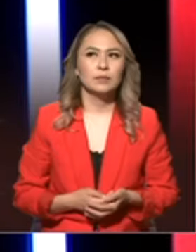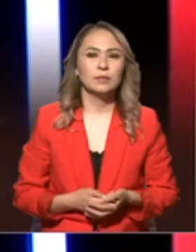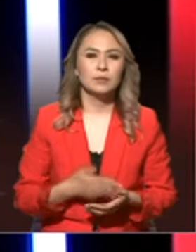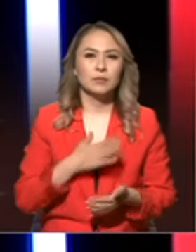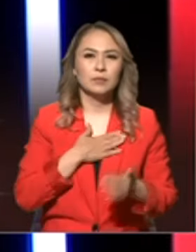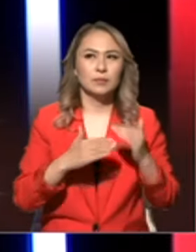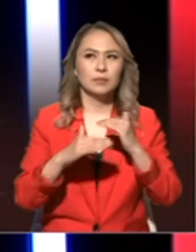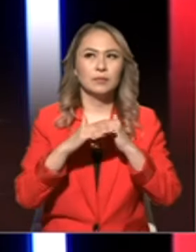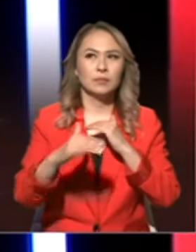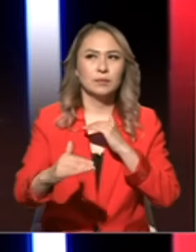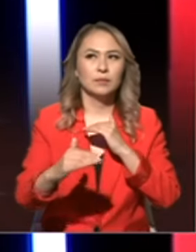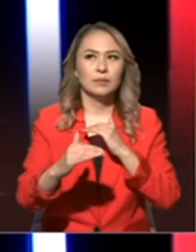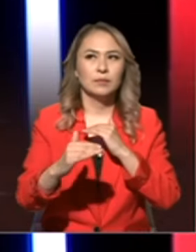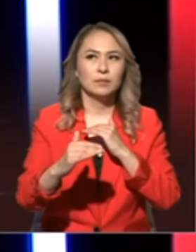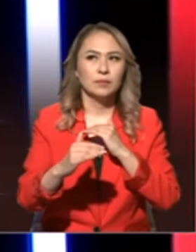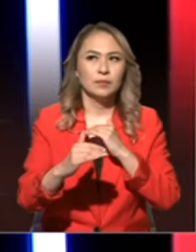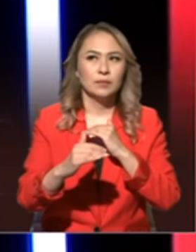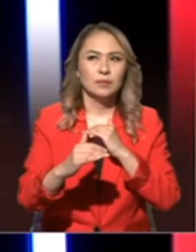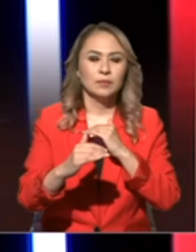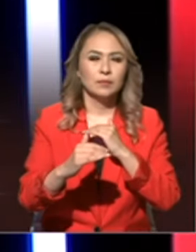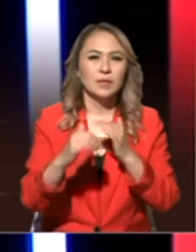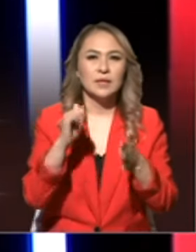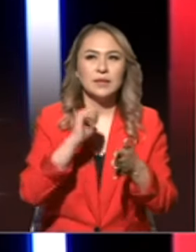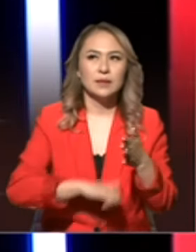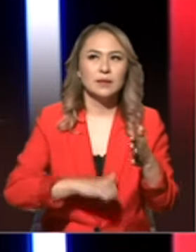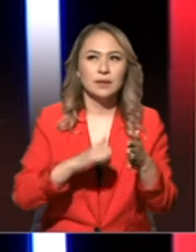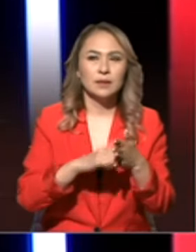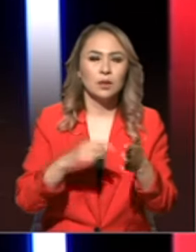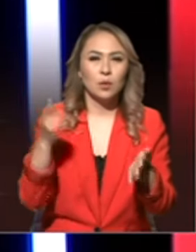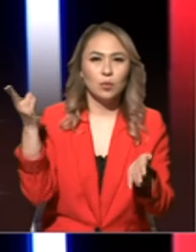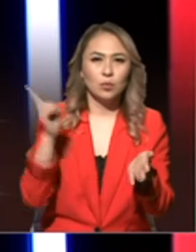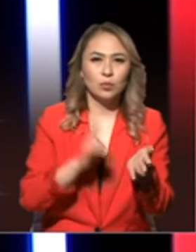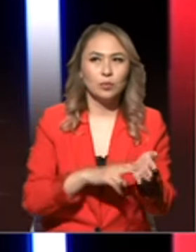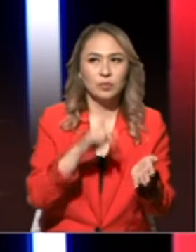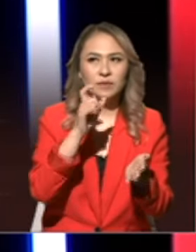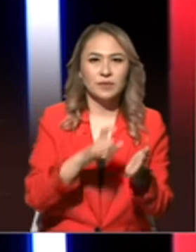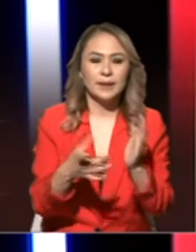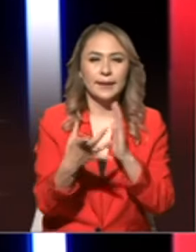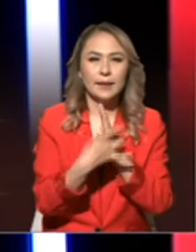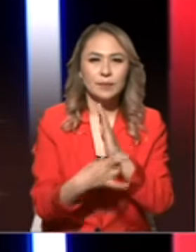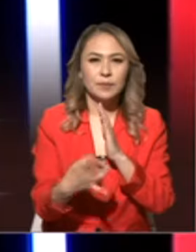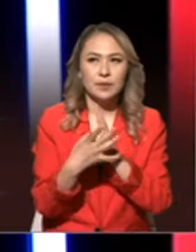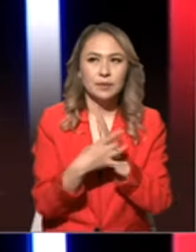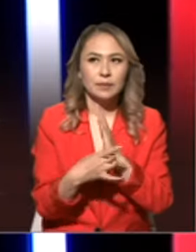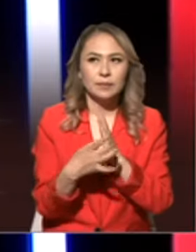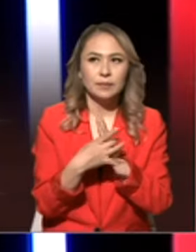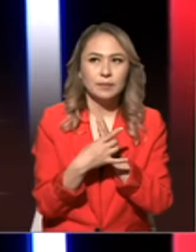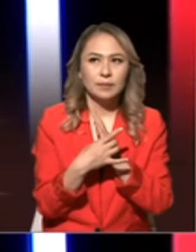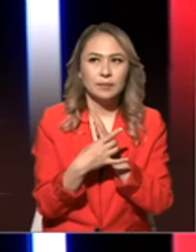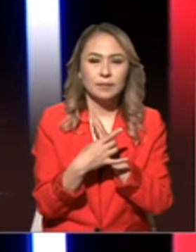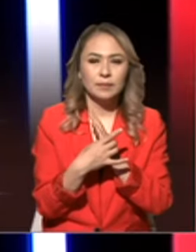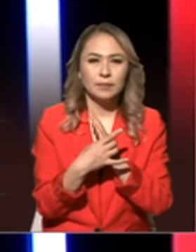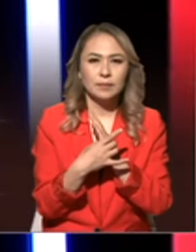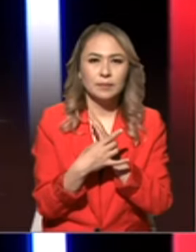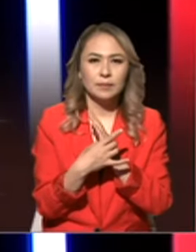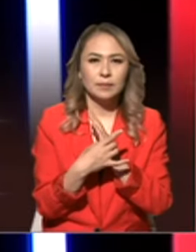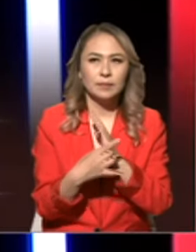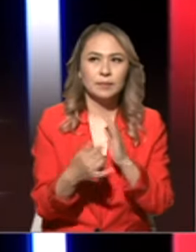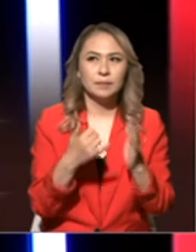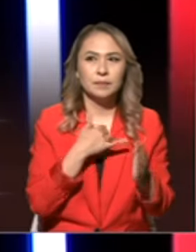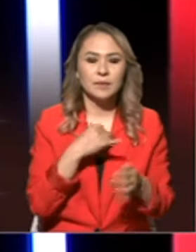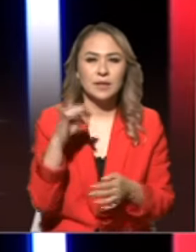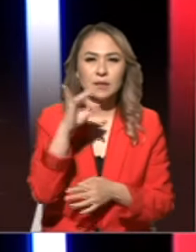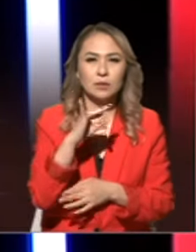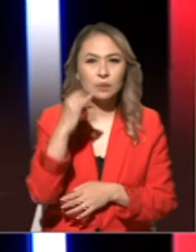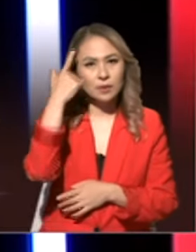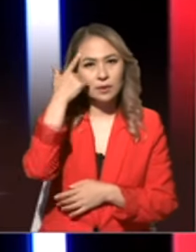елде. Неге қазақ па деп? Қараңыз. Себебі көшіп келген азаматтан емтихан алынады. Солай емес пе, Қали Асқар Мырза? Ол бірінші біздің тарихымызды